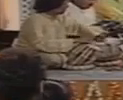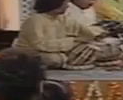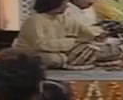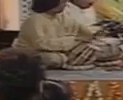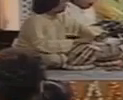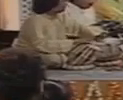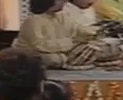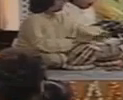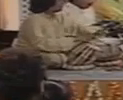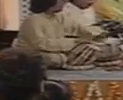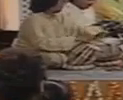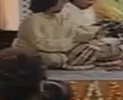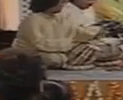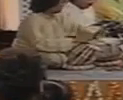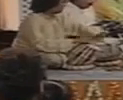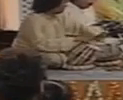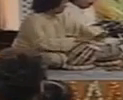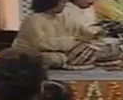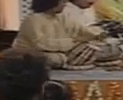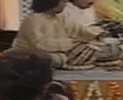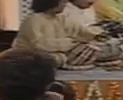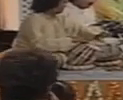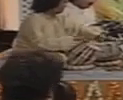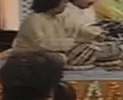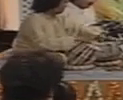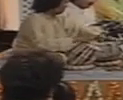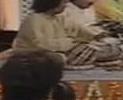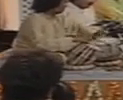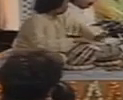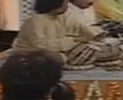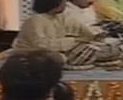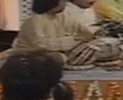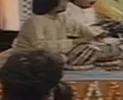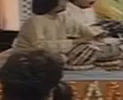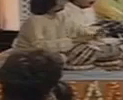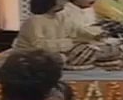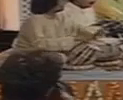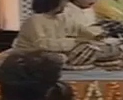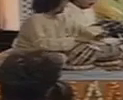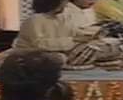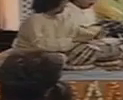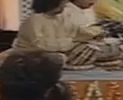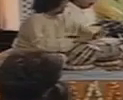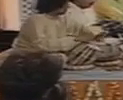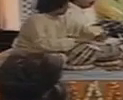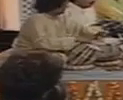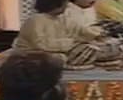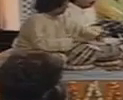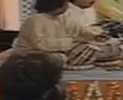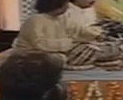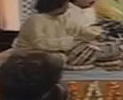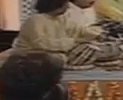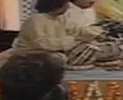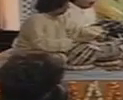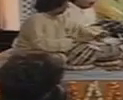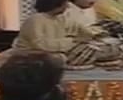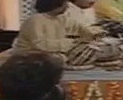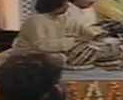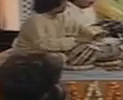रे सखी, मितवा मान नहीं